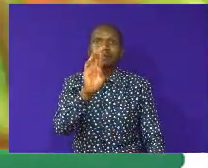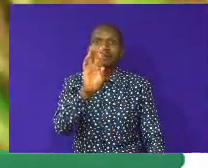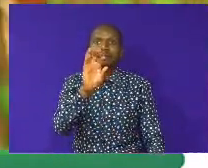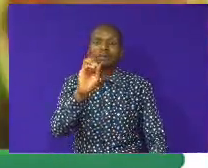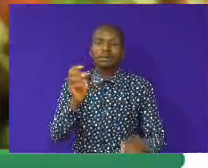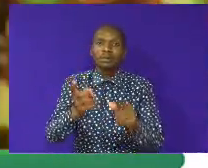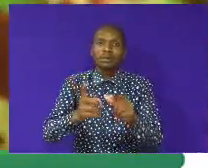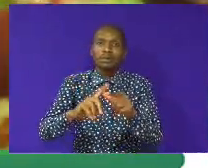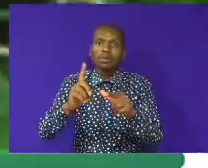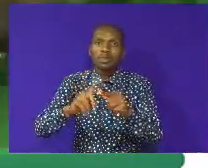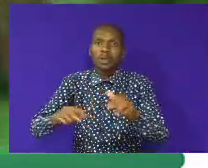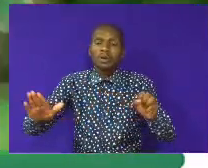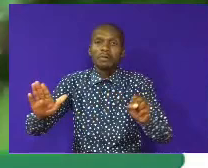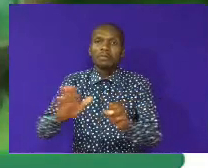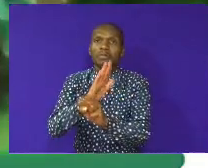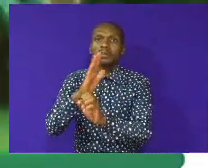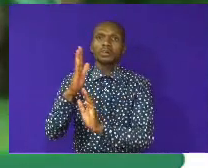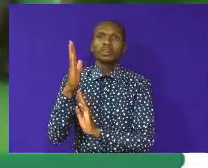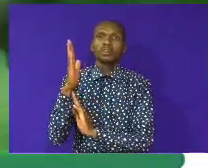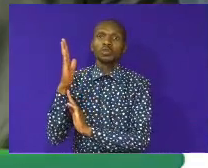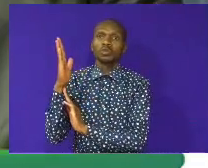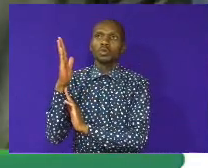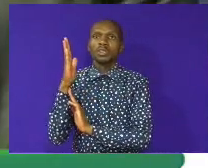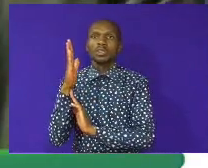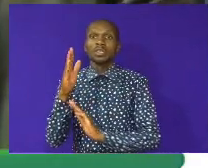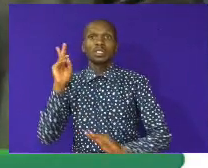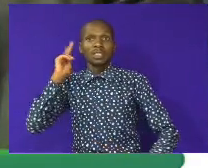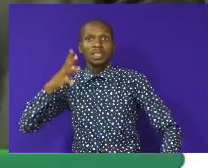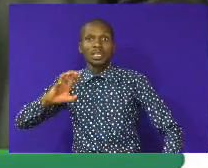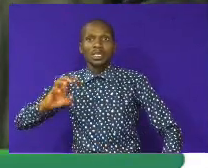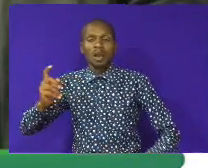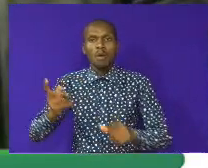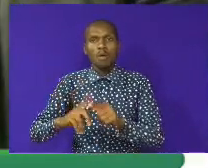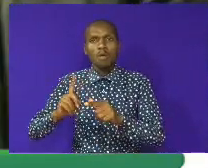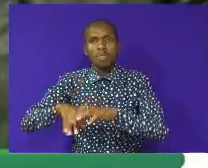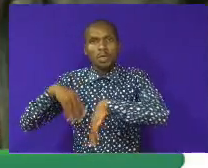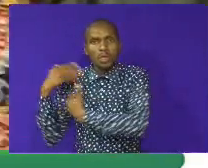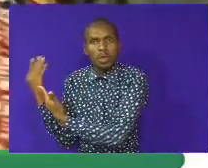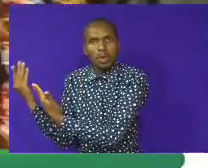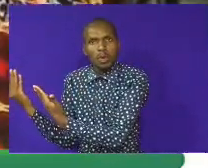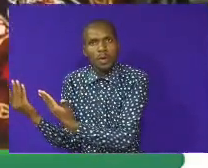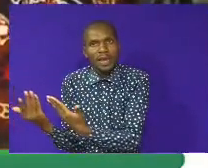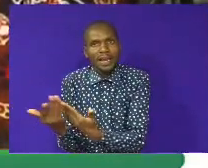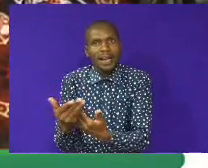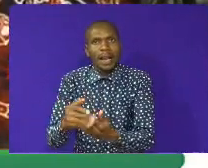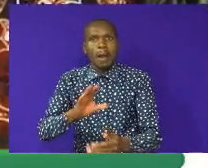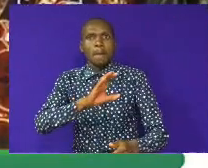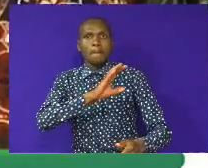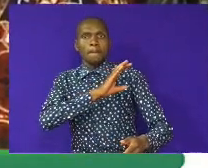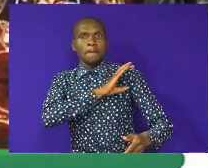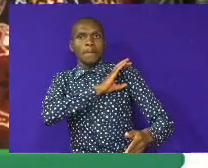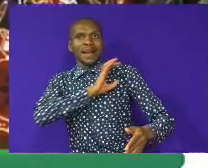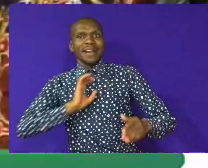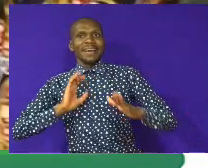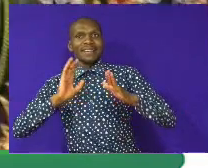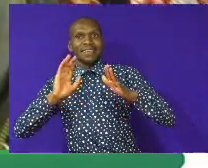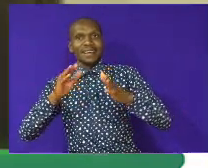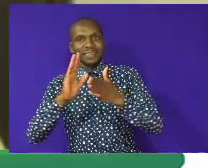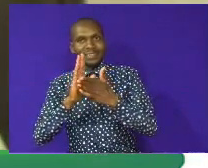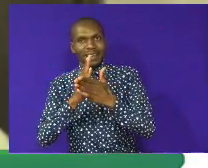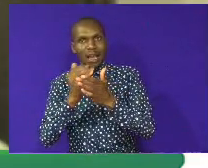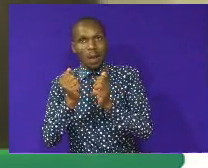amonobo tenalibuobole ndikuruwa ase county ya Kisii, nigo baligani ya abaigeni bonsi gochago sanga nomora iri tukelio lia